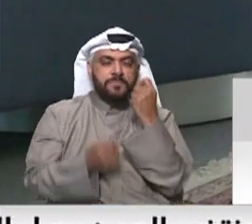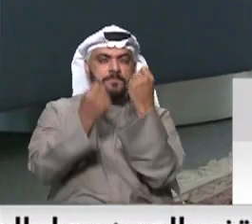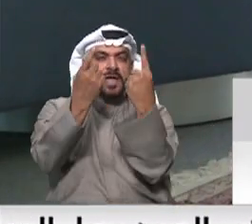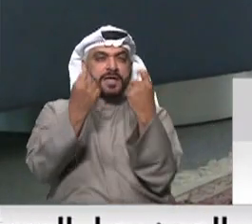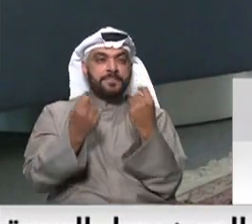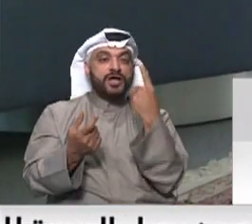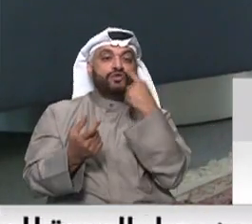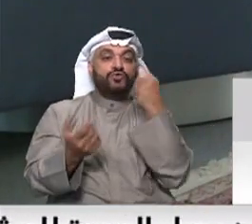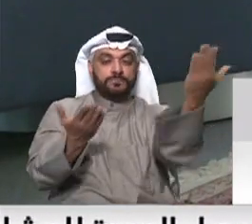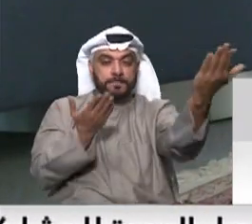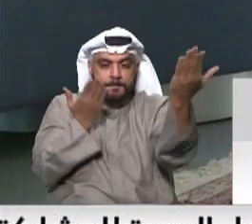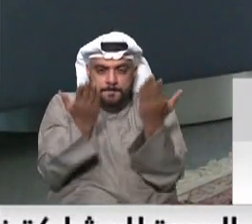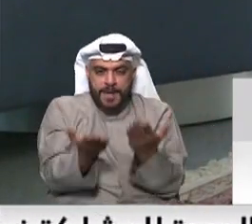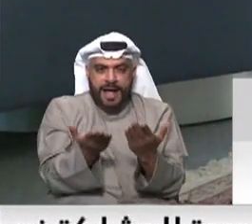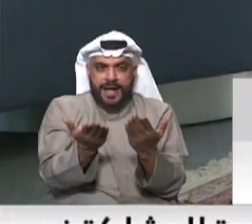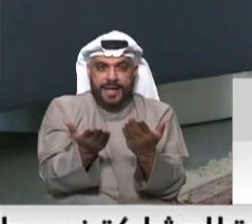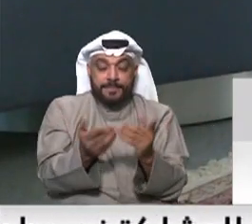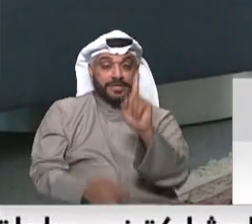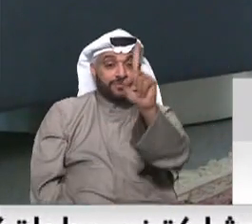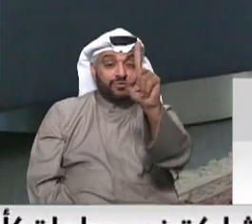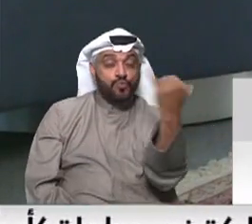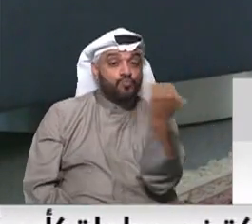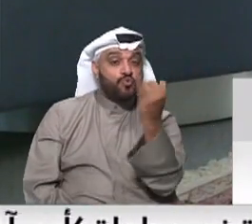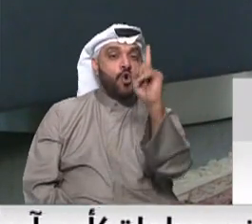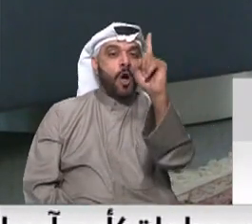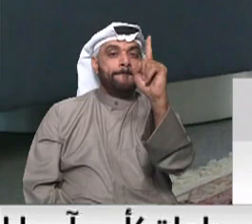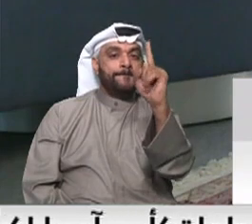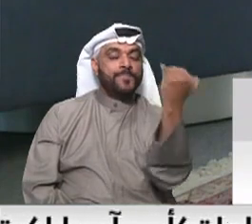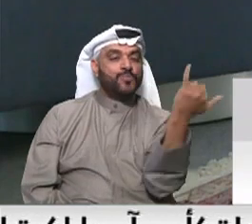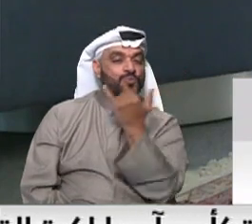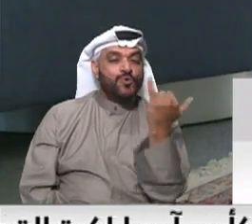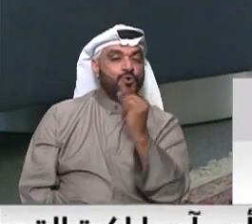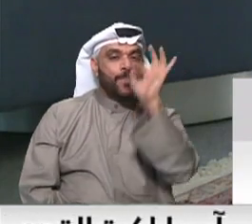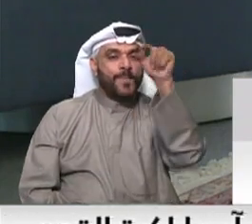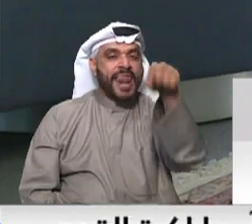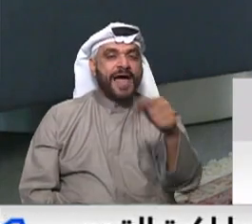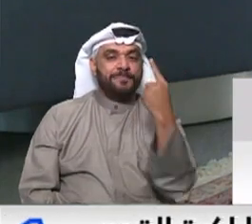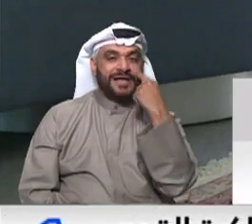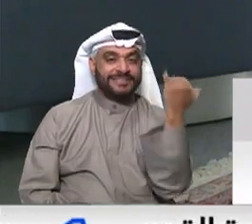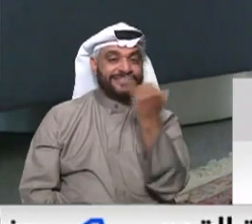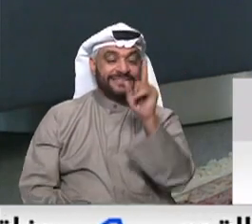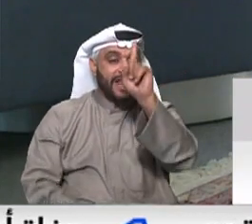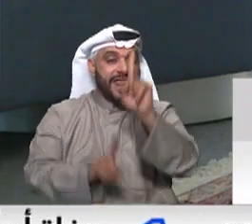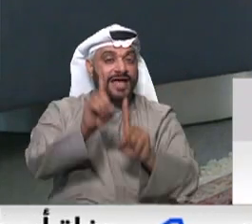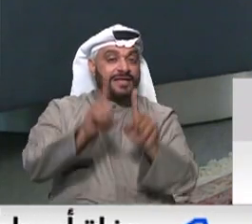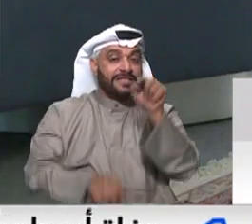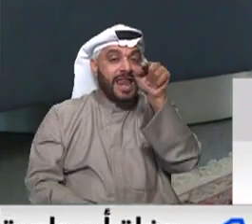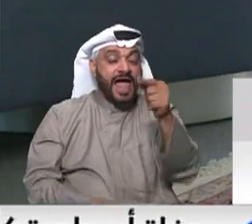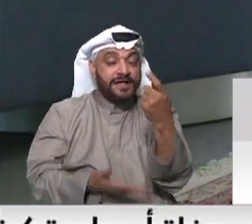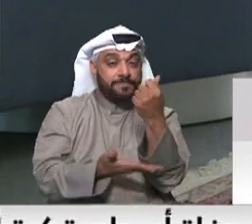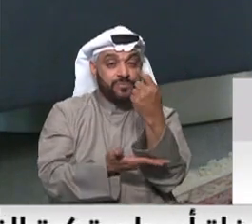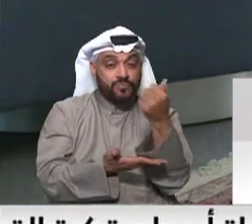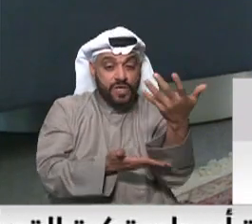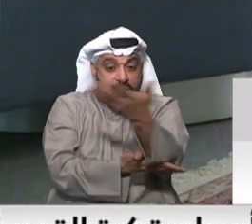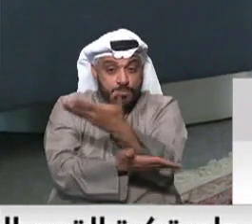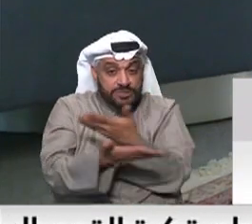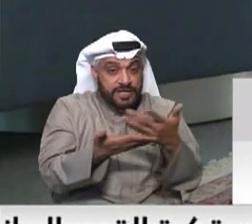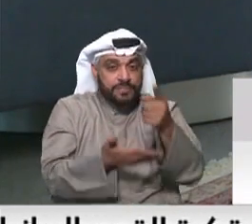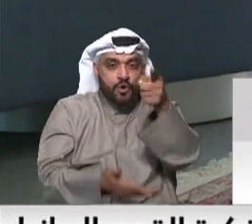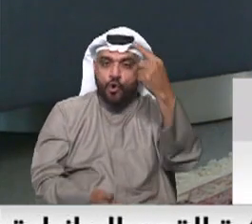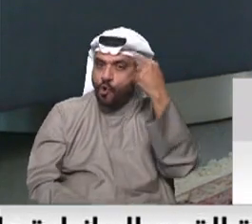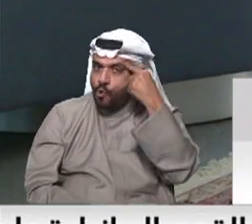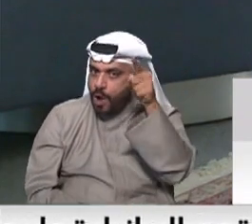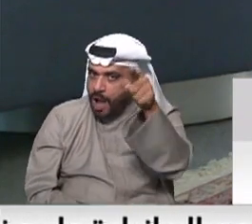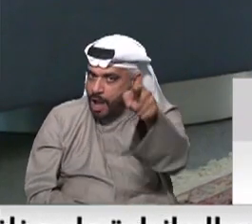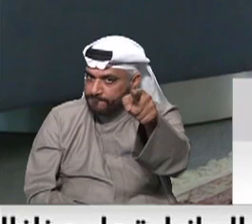سلبيه للاستثمار لكن في نقطه مهمه الا وهي ان على المستثمر او المحلل فهم